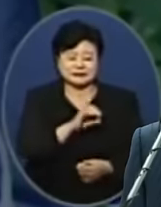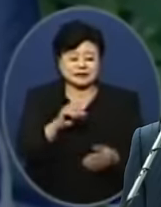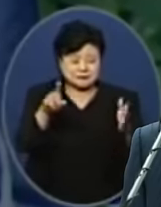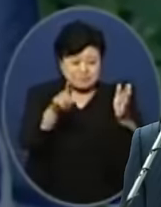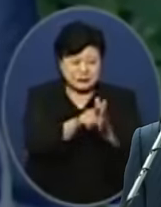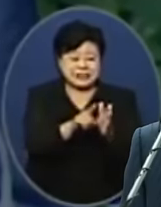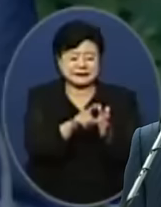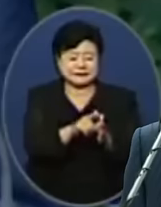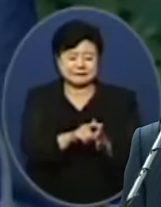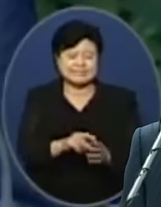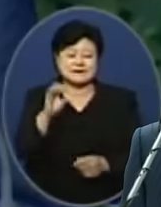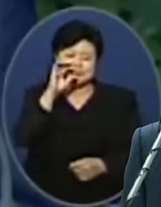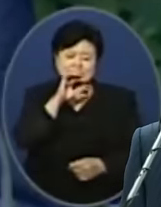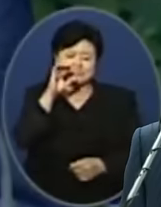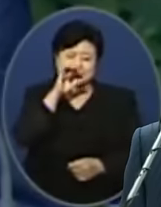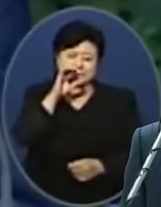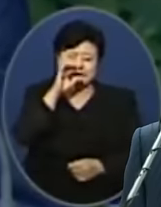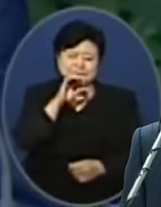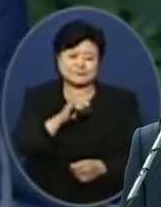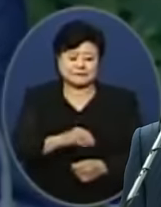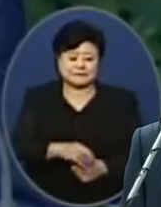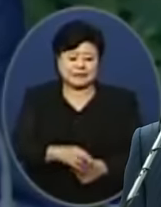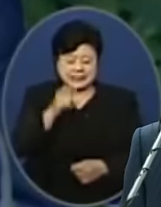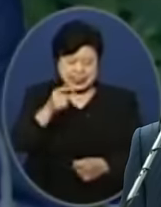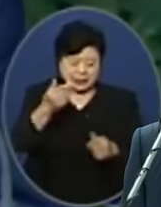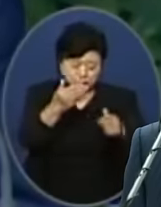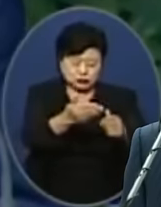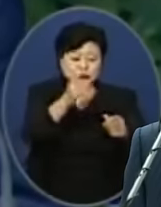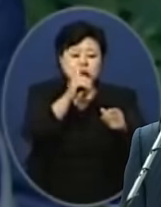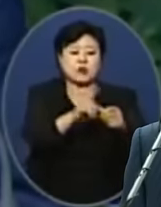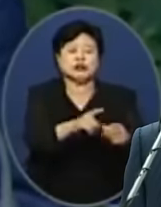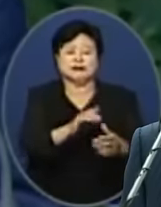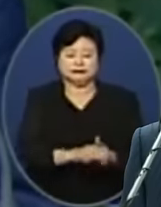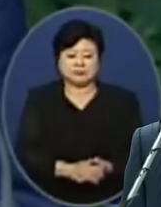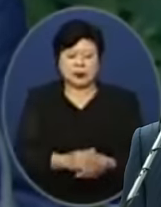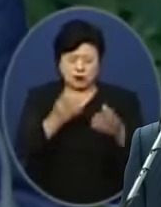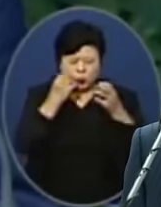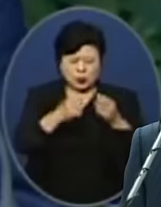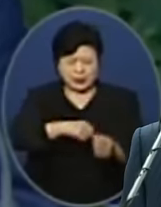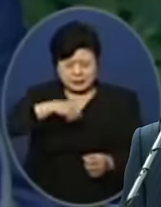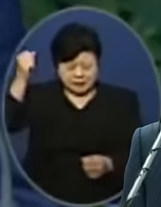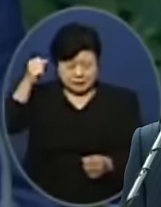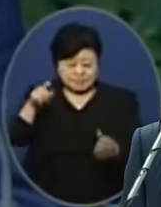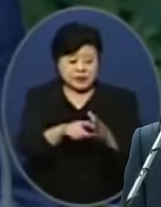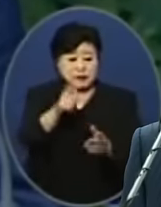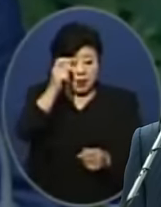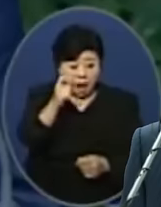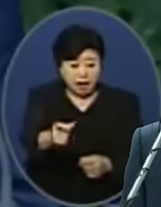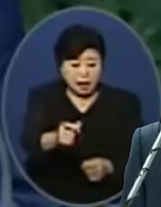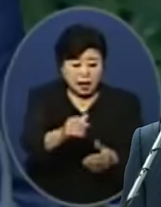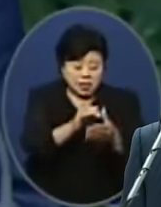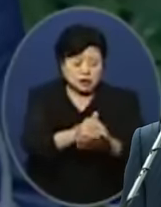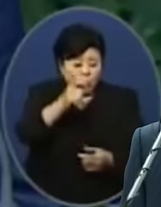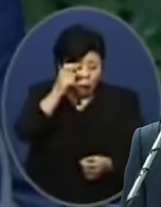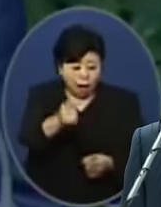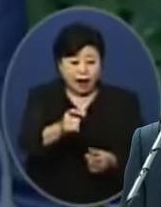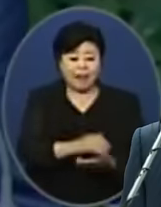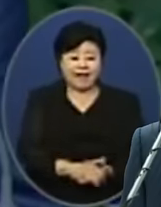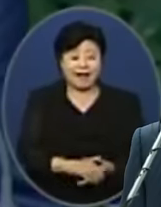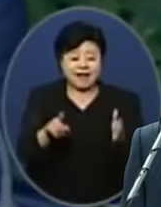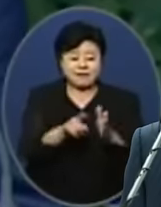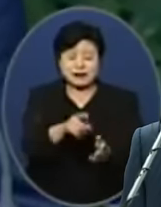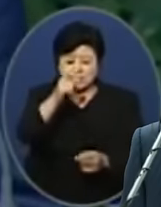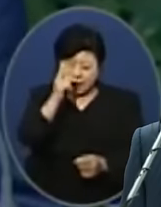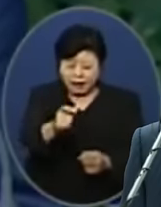신앙의 근육이 생기게 하기 위해서 고난을 통하게 하는 것입니다. 고난이 통하면 믿음이 강해져요. 기도가 강해지고